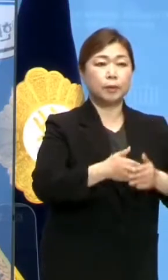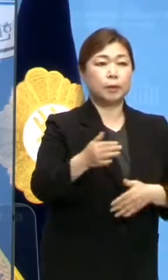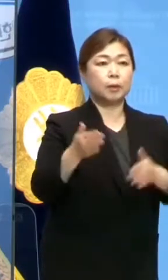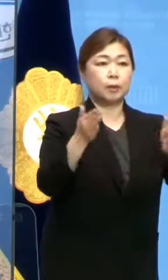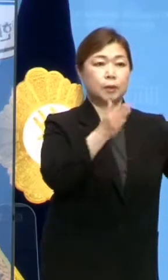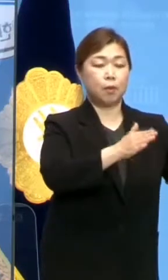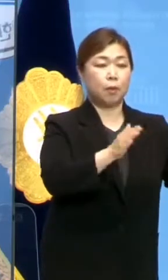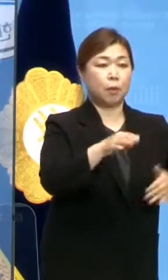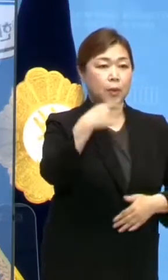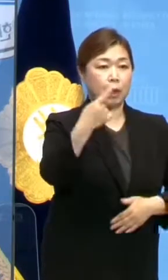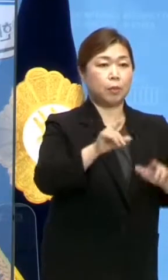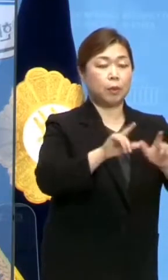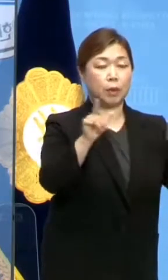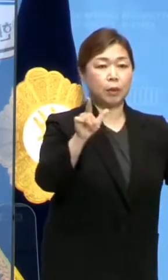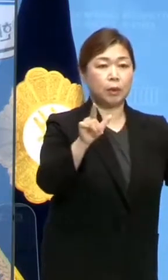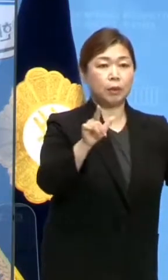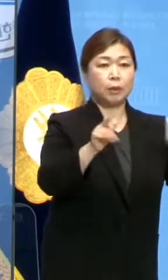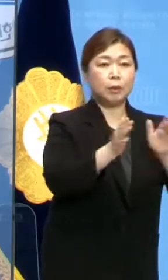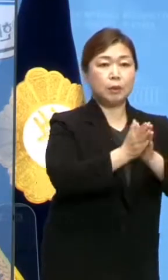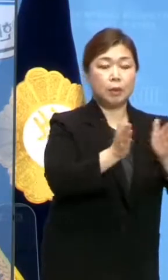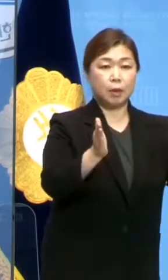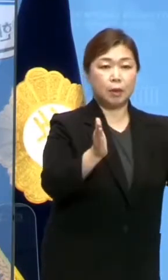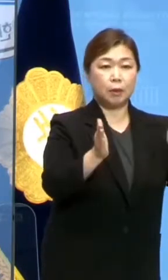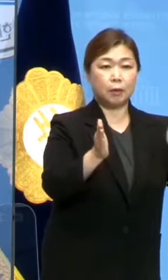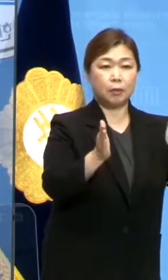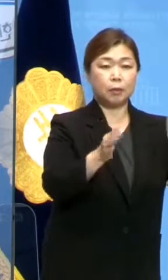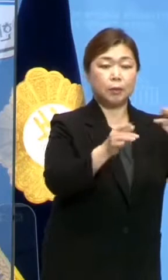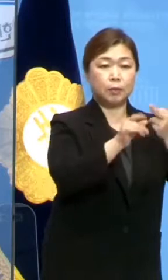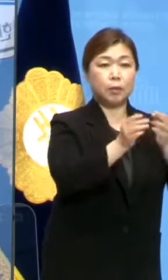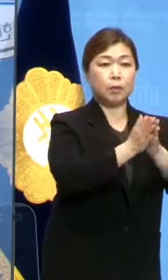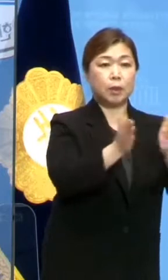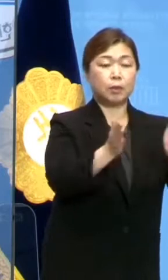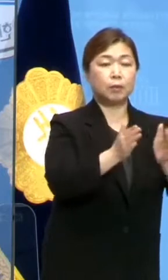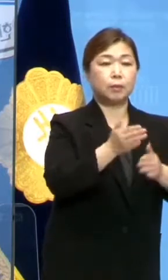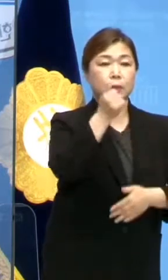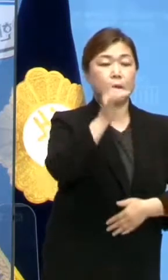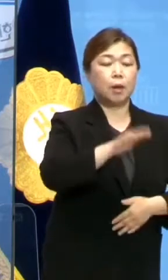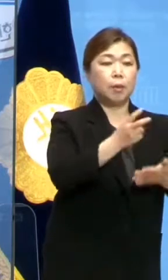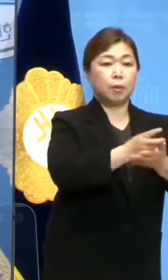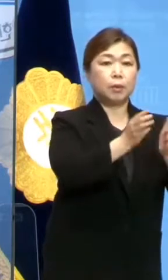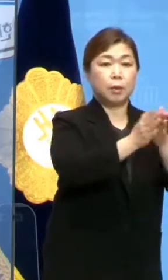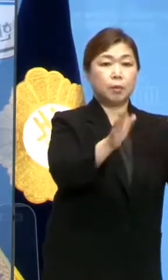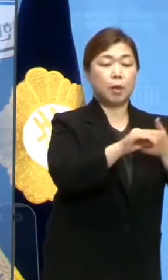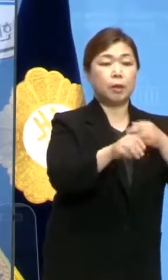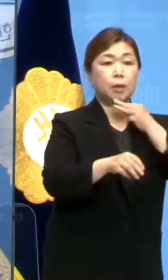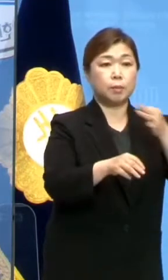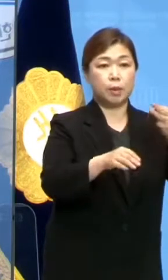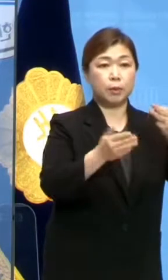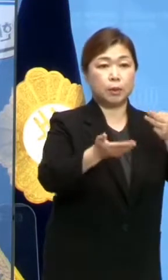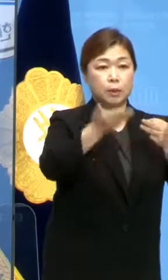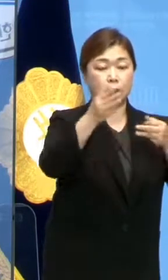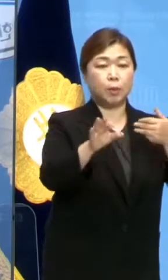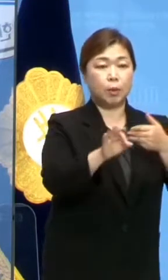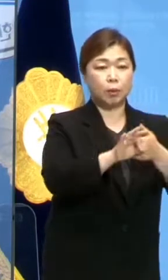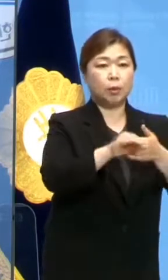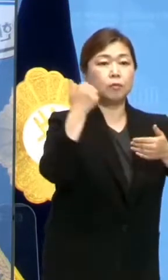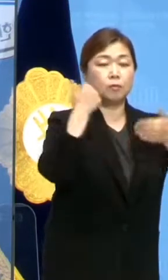그리고 다음 달 시행을 앞두고 있습니다 법률이 시행되면 만 13세 이상이면